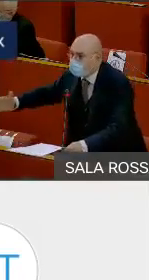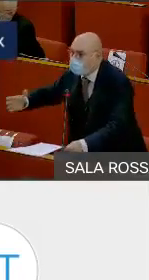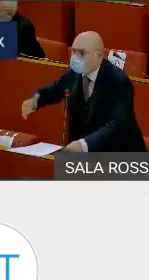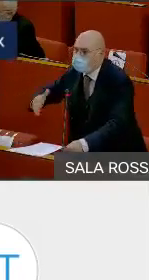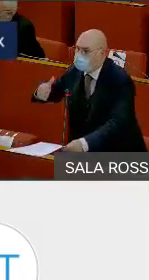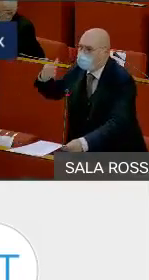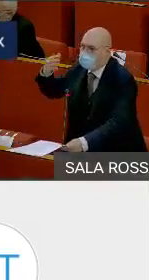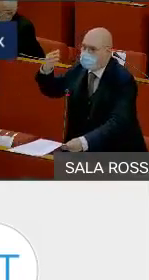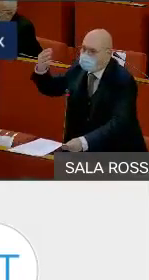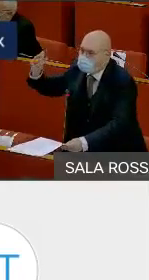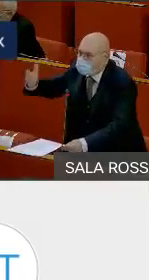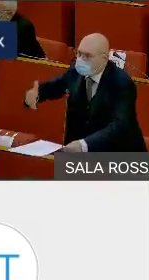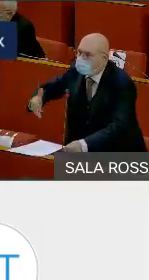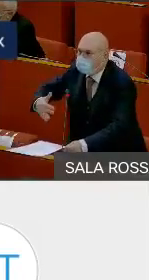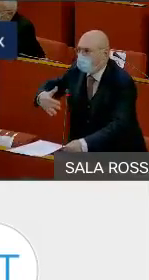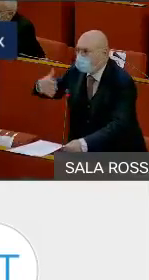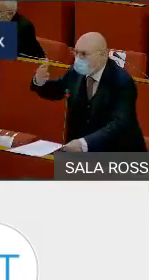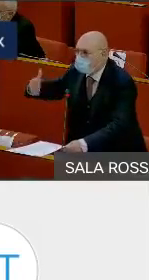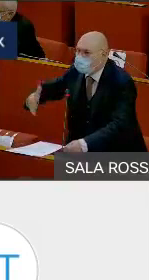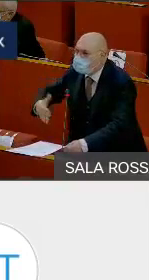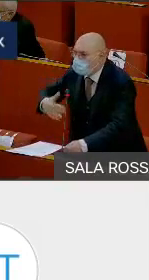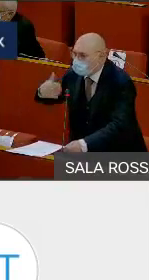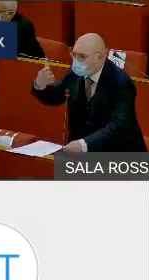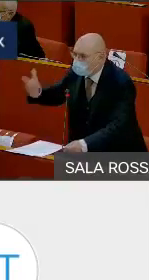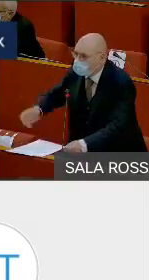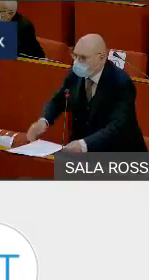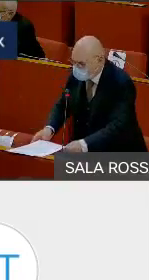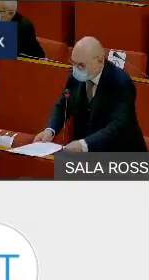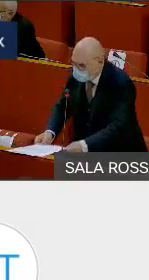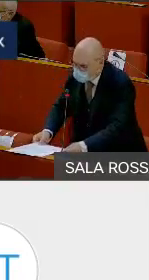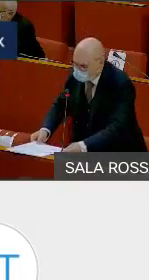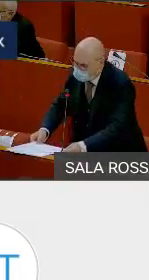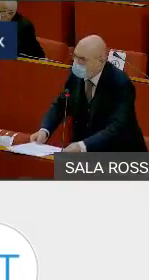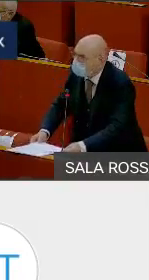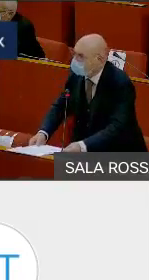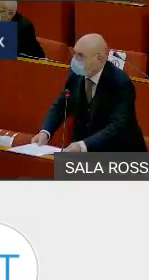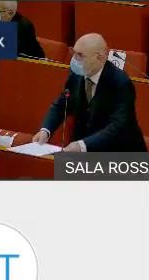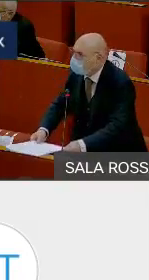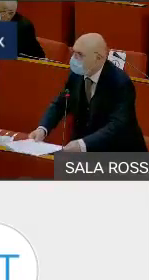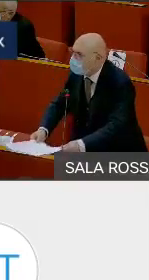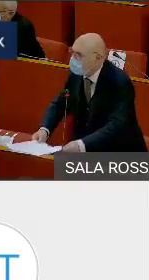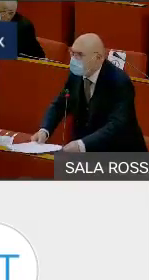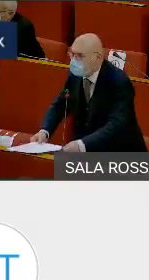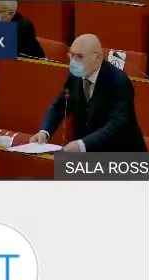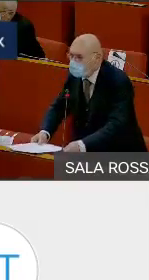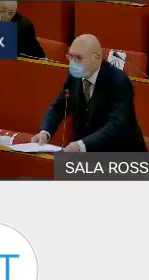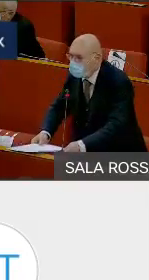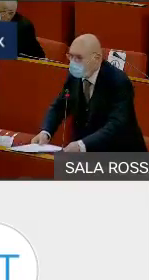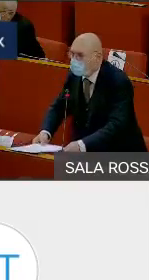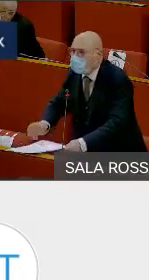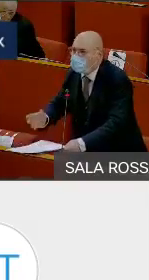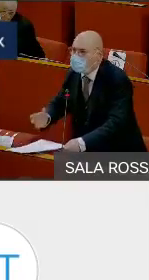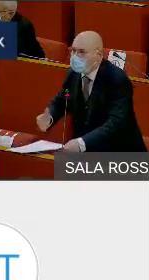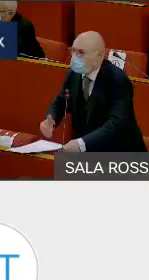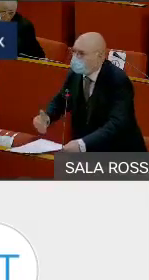quando abbiamo fatto più commissioni di discussione della pianificazione urbanistica vigente con la presenza di